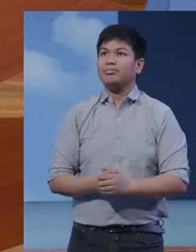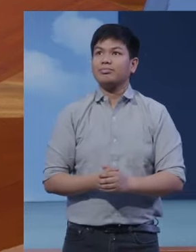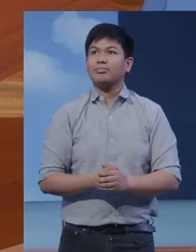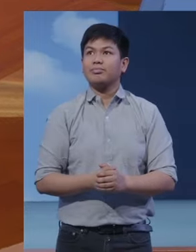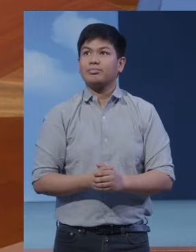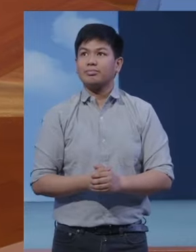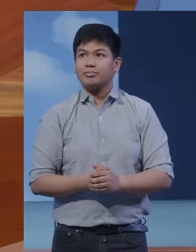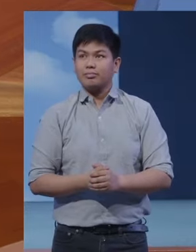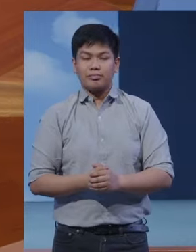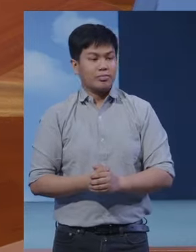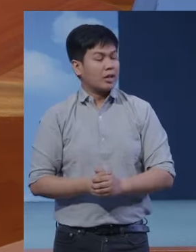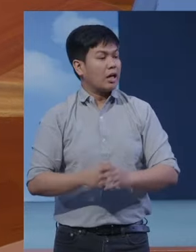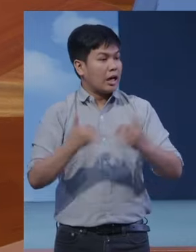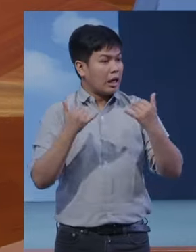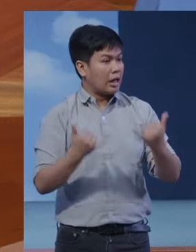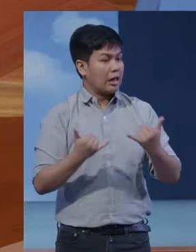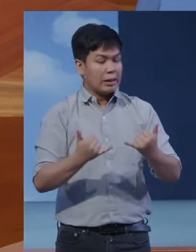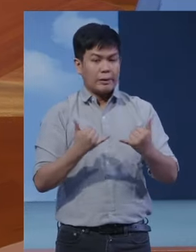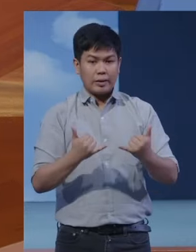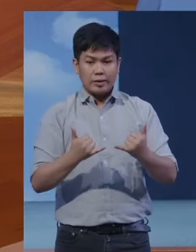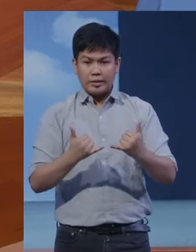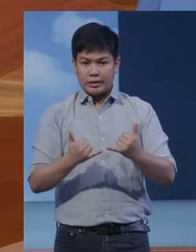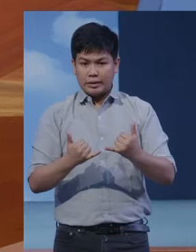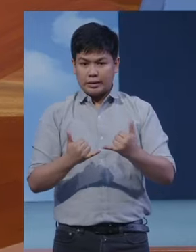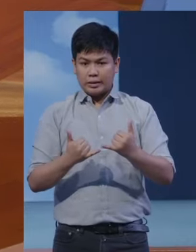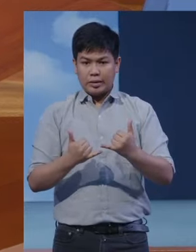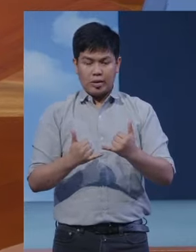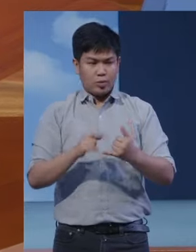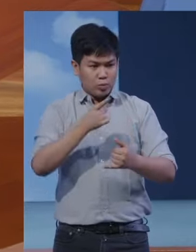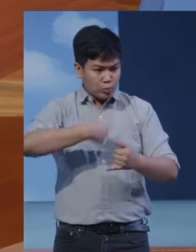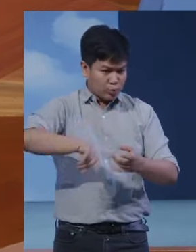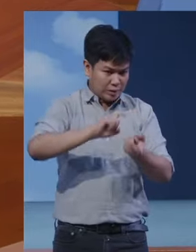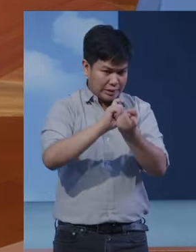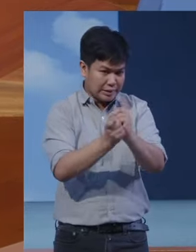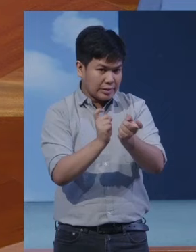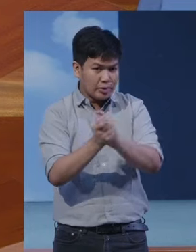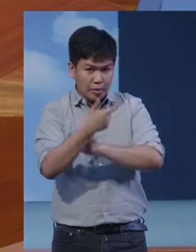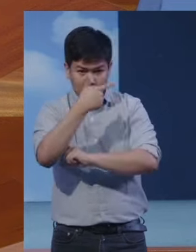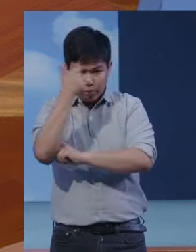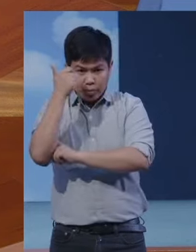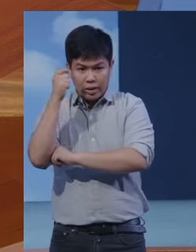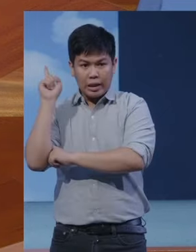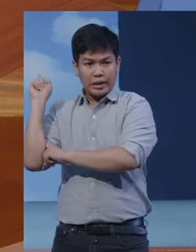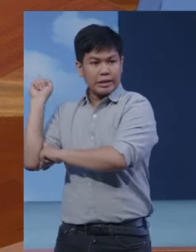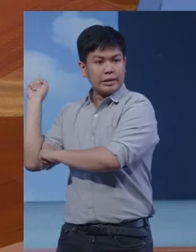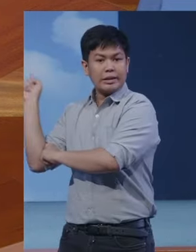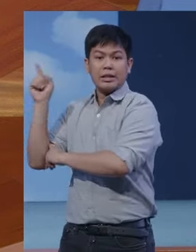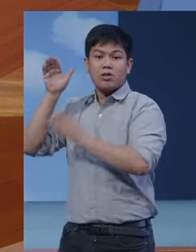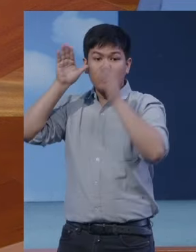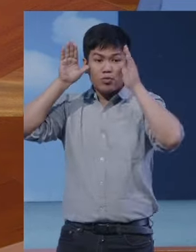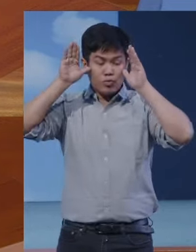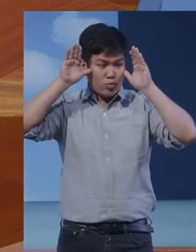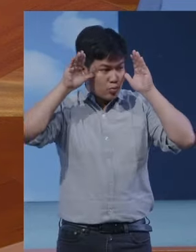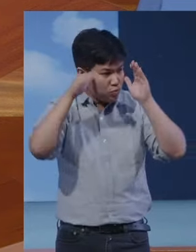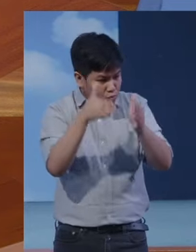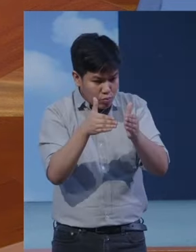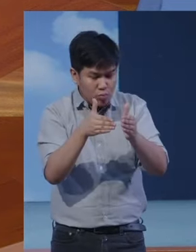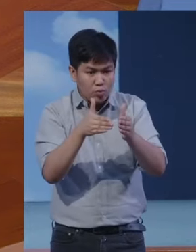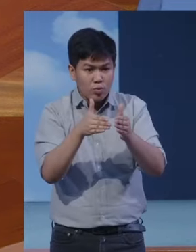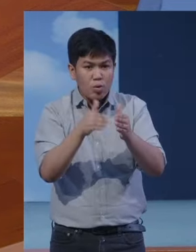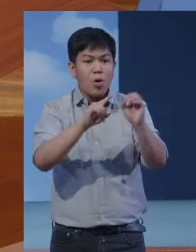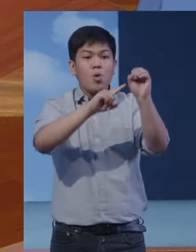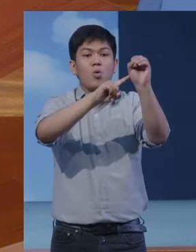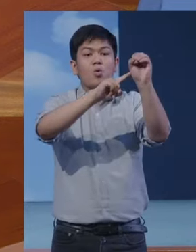Yoon pero magbabago po ng konti ang ating pag-aaral sapagkat i-focus ko po ang ating pag-aaral doon sa